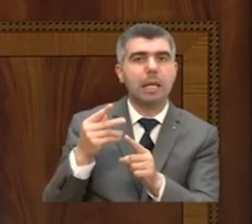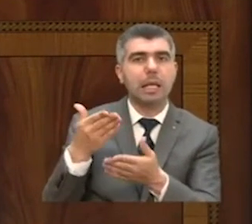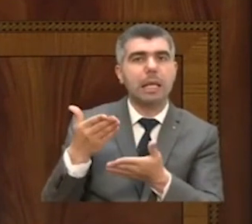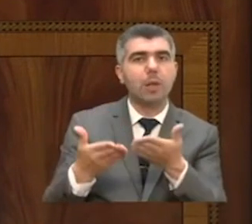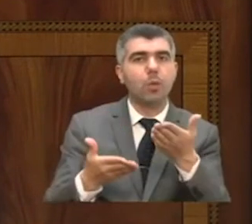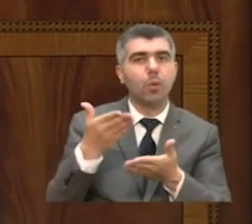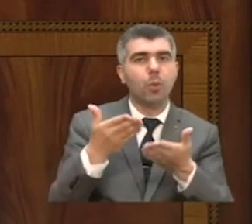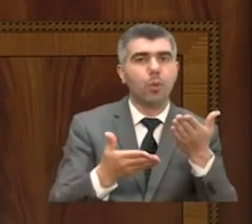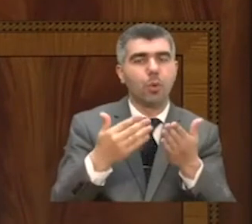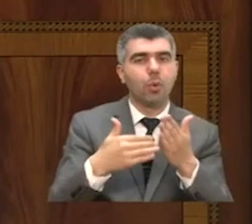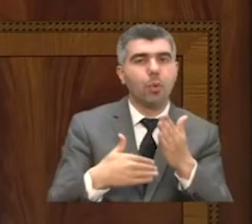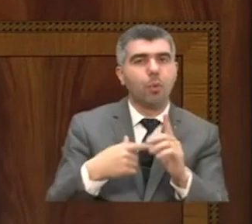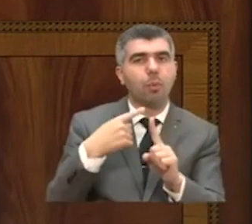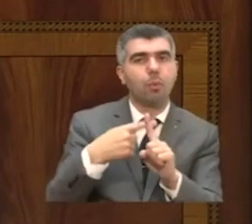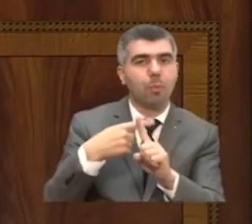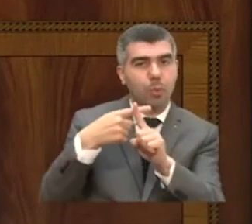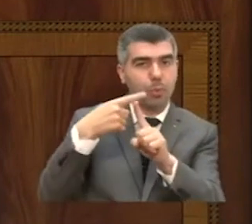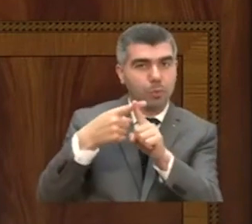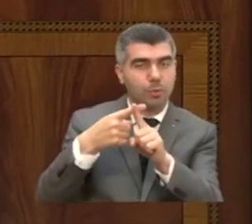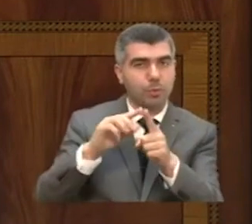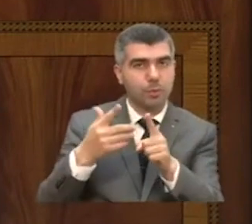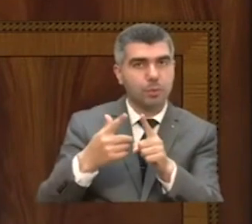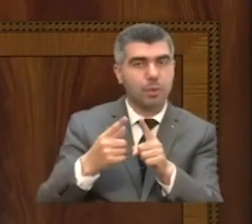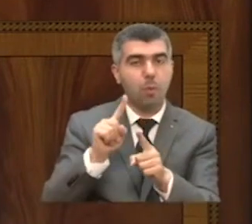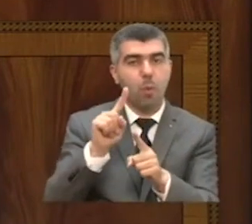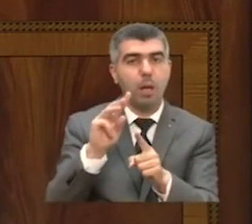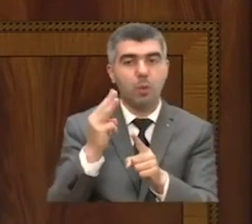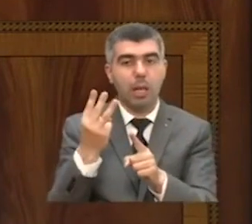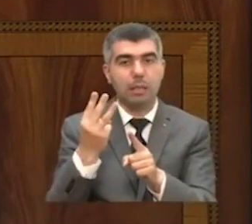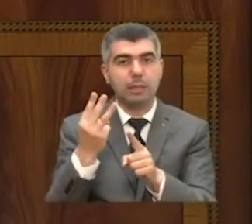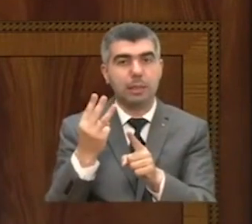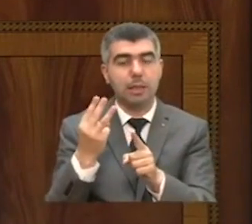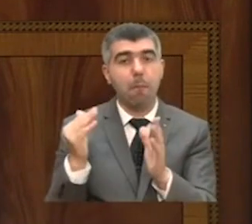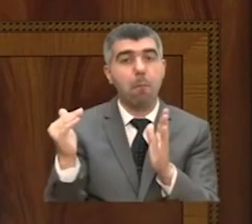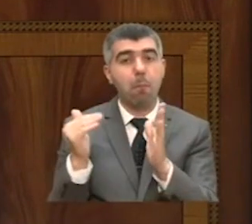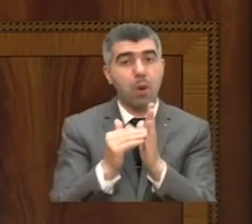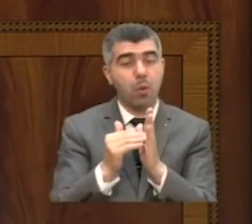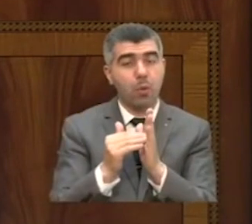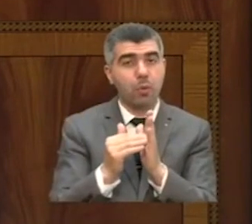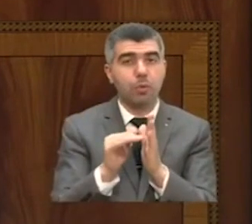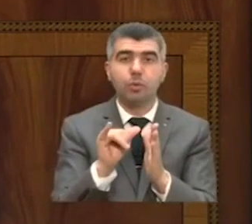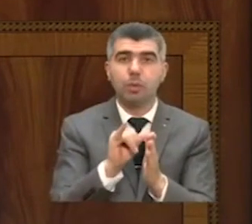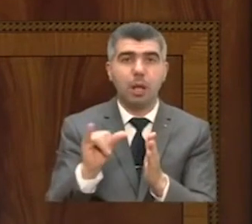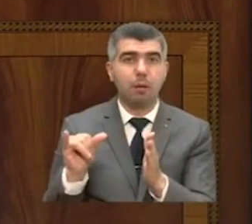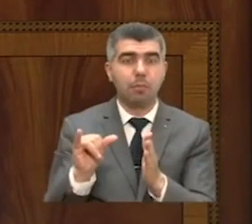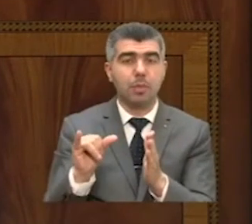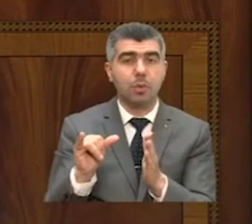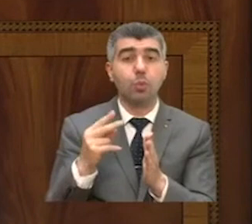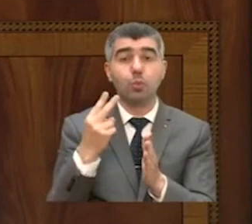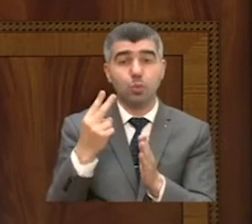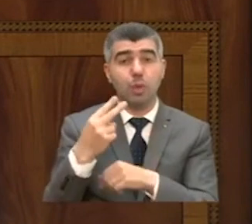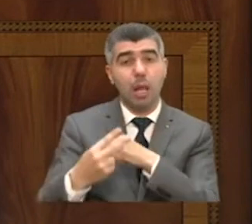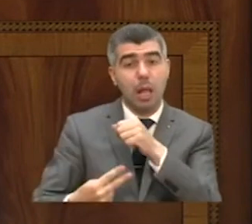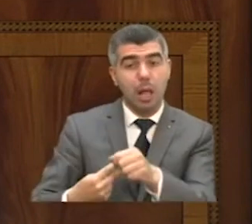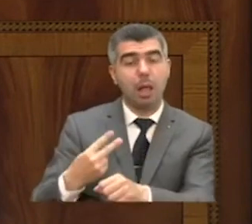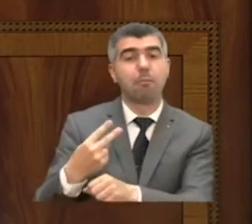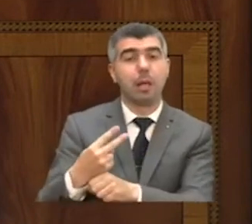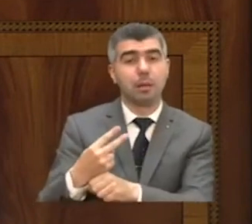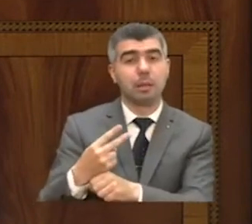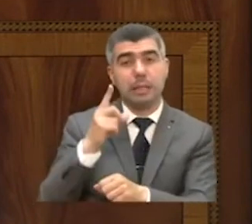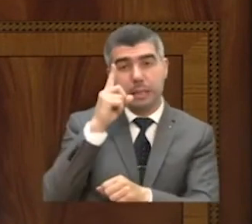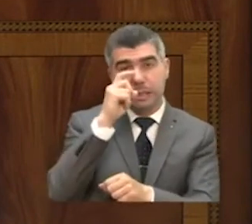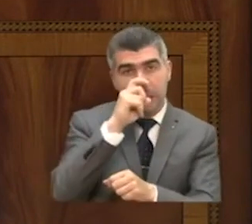يعني انه ما هبطناش من هذيك 31 مليون، رغم اننا جينا من دو زاني ديفيسيل